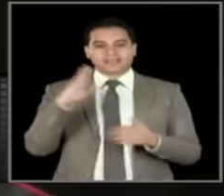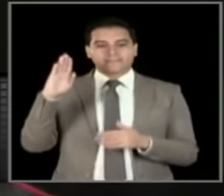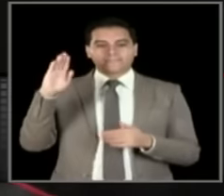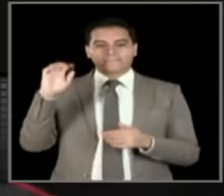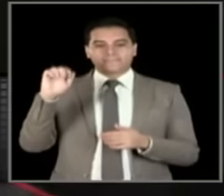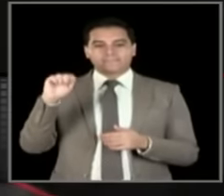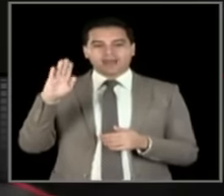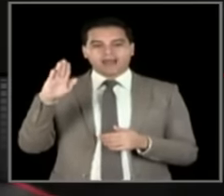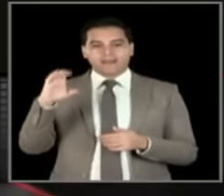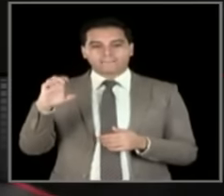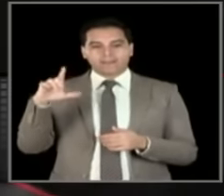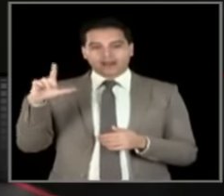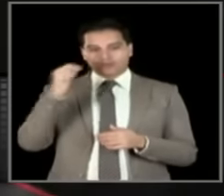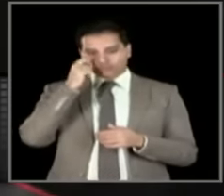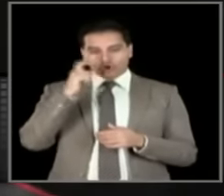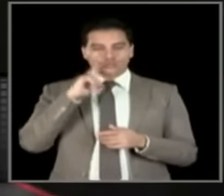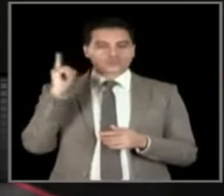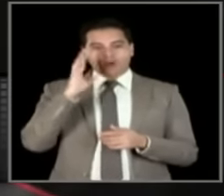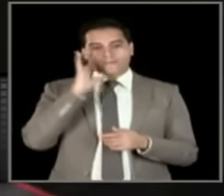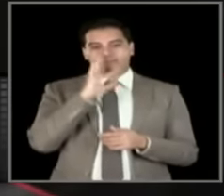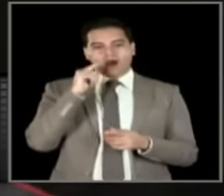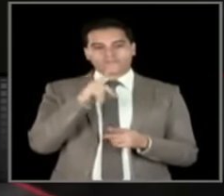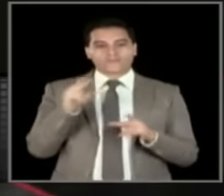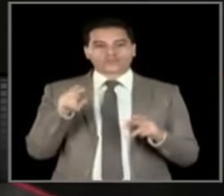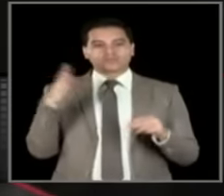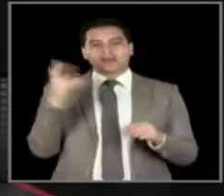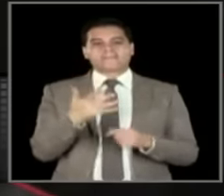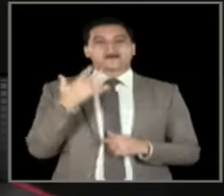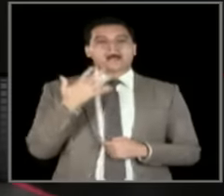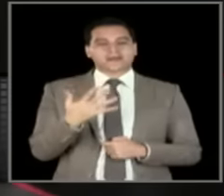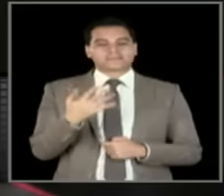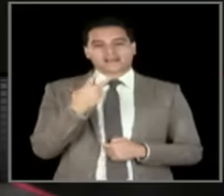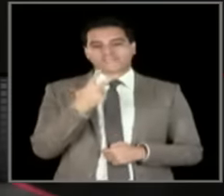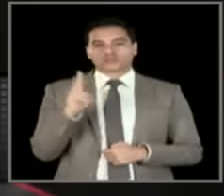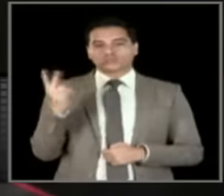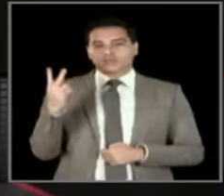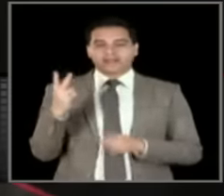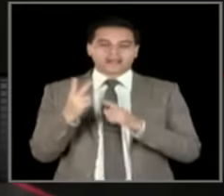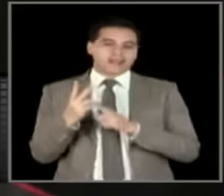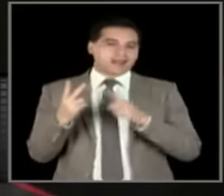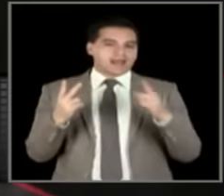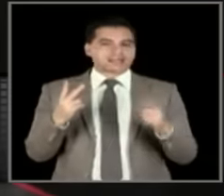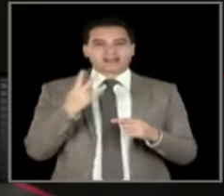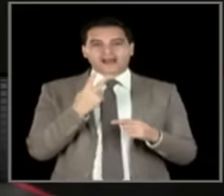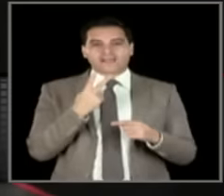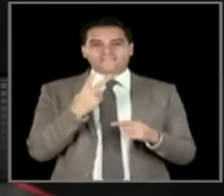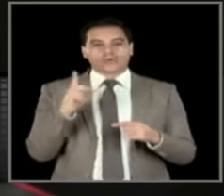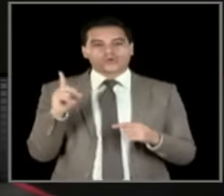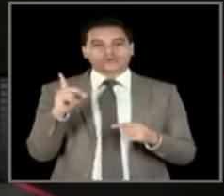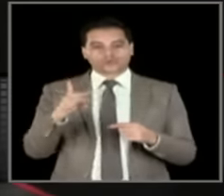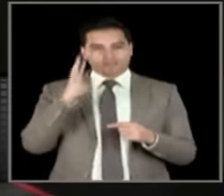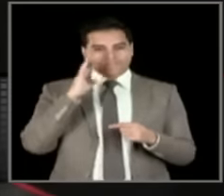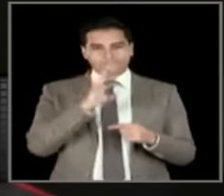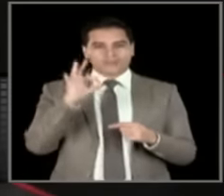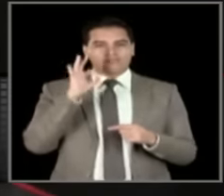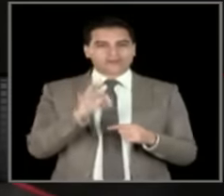كلنا عارفينه. خمس مواسم من 2017 ل